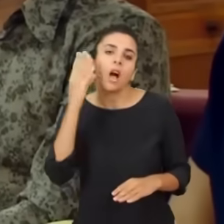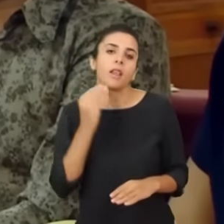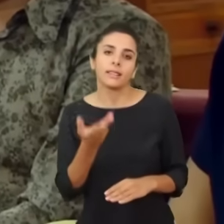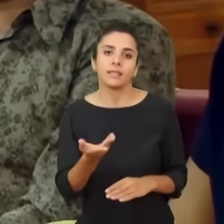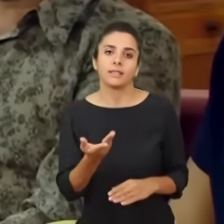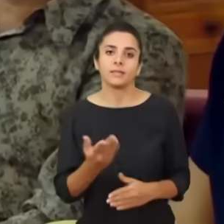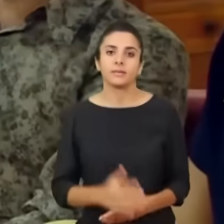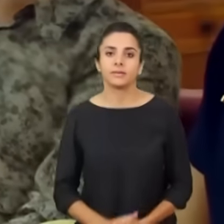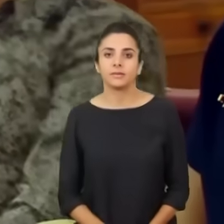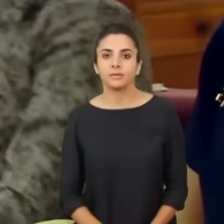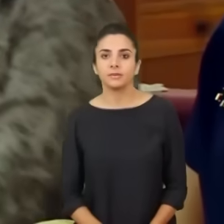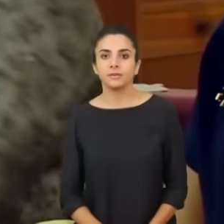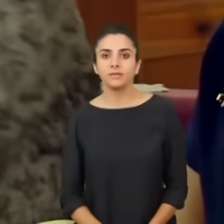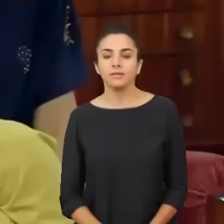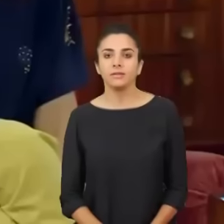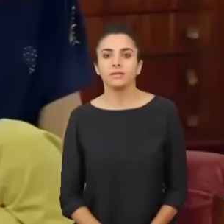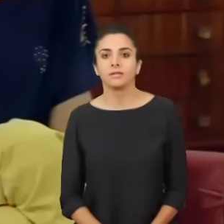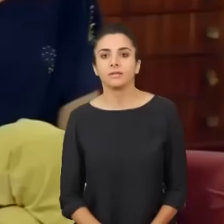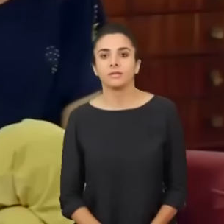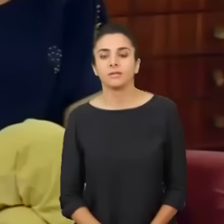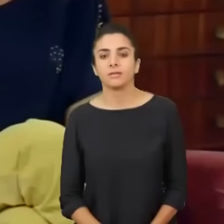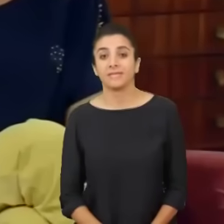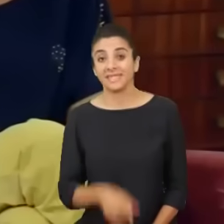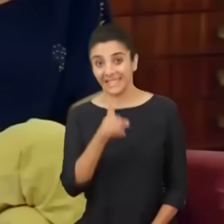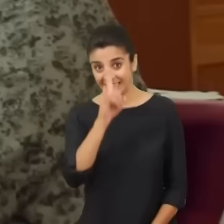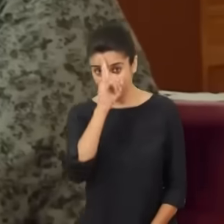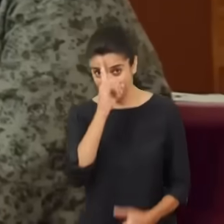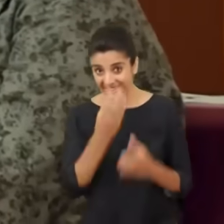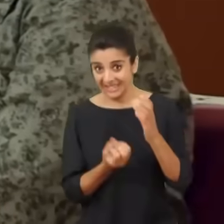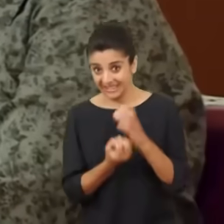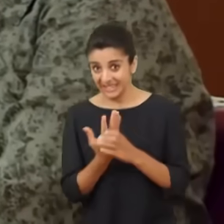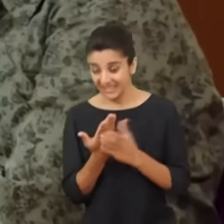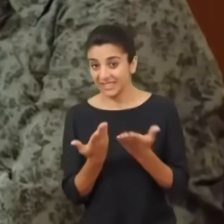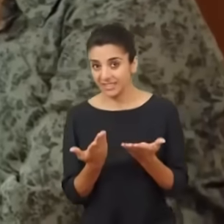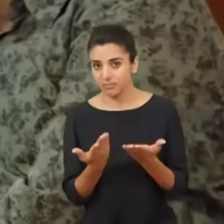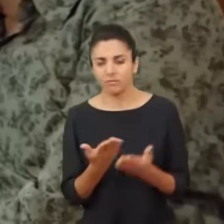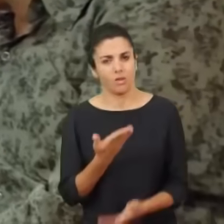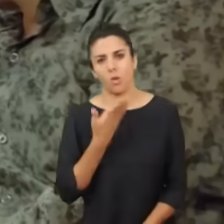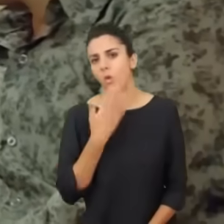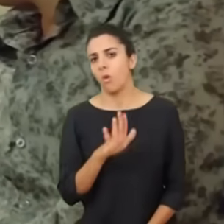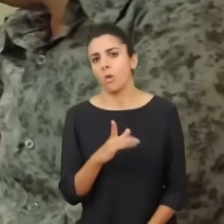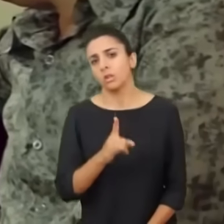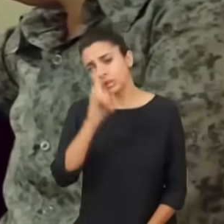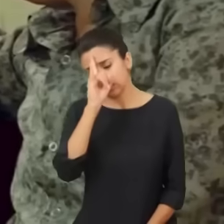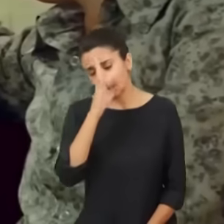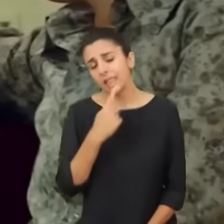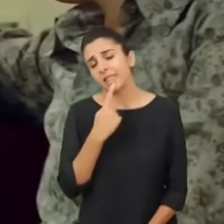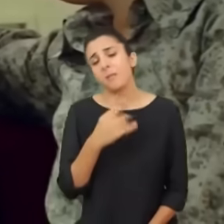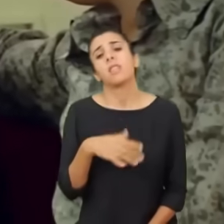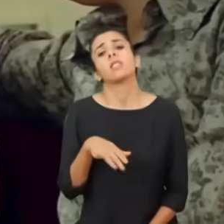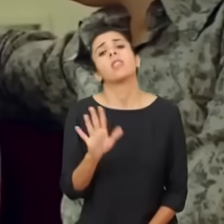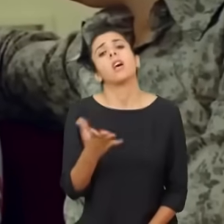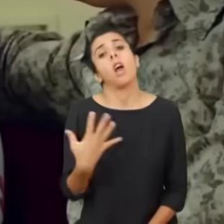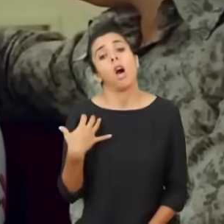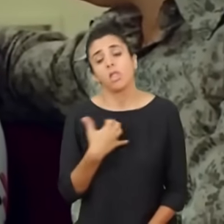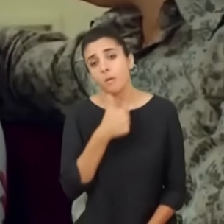Ahmet gülerek elini Rukiye'nin omzuna attı. Sen kıskandın mı? Yok. Ay, kıskanmak ne demekmiş? Hadi